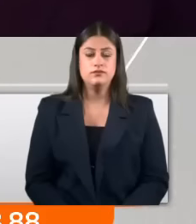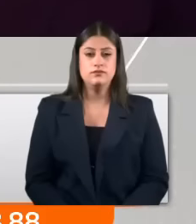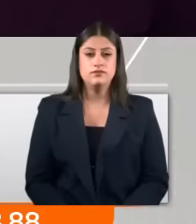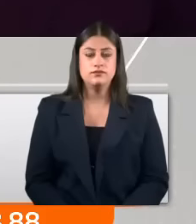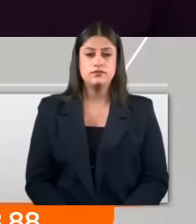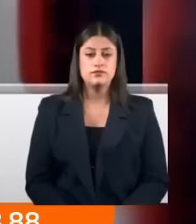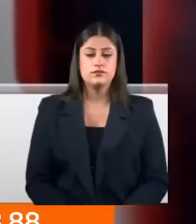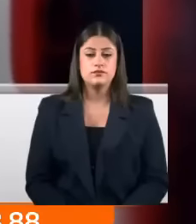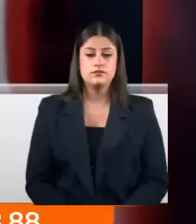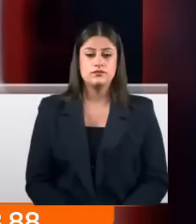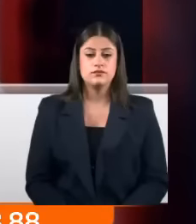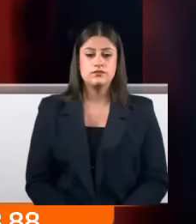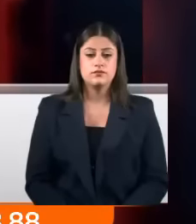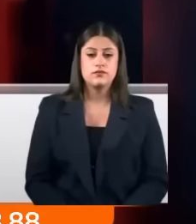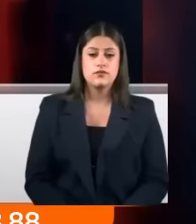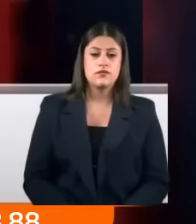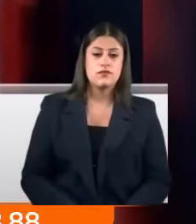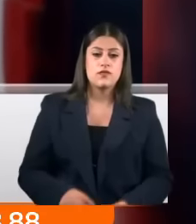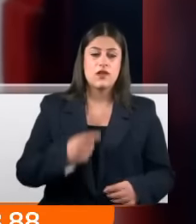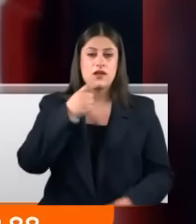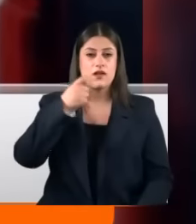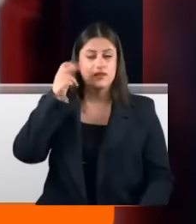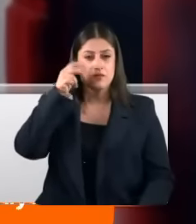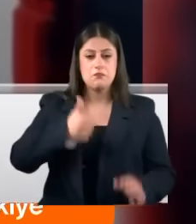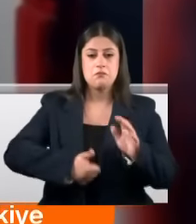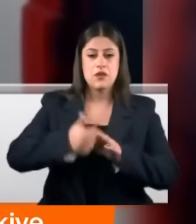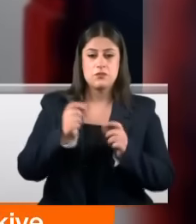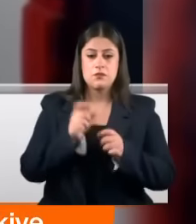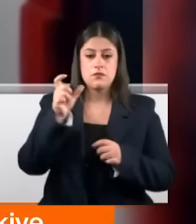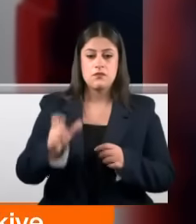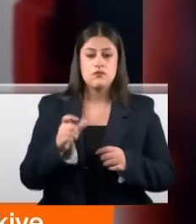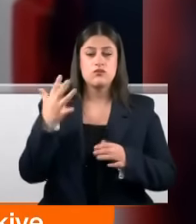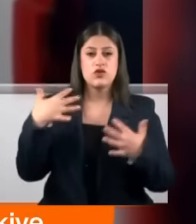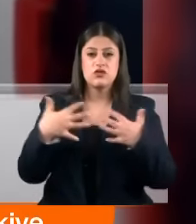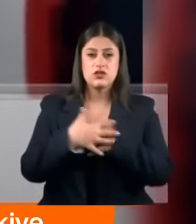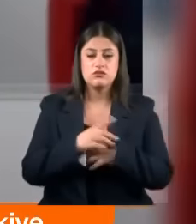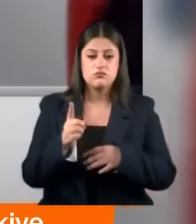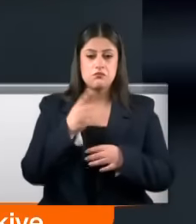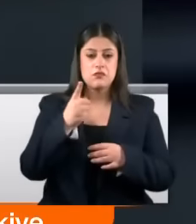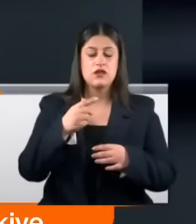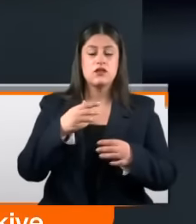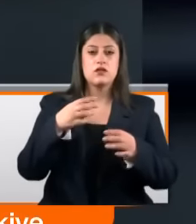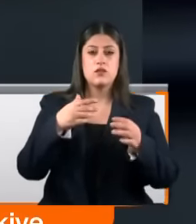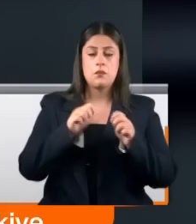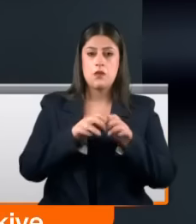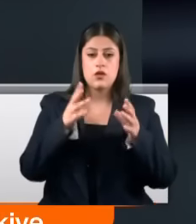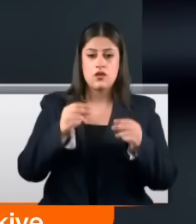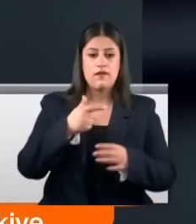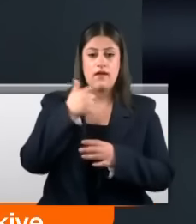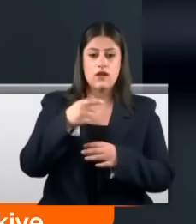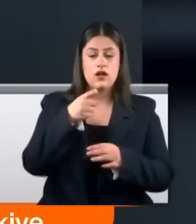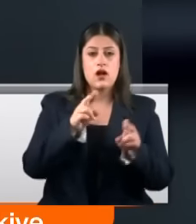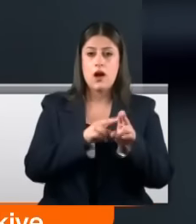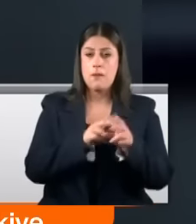sessiz kalmayacağım. Barack Obama ve eşinin yerel saatte gecenin bir yarısı servis edilen videoyla Kamala Harris'e